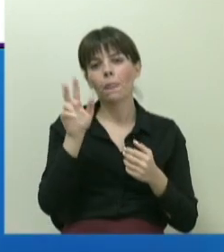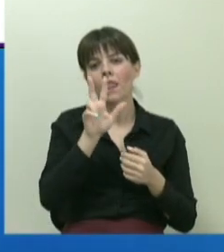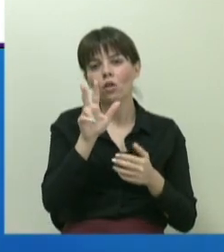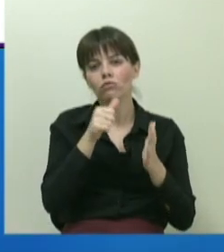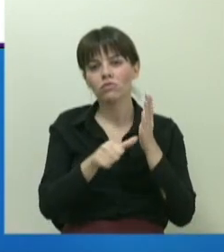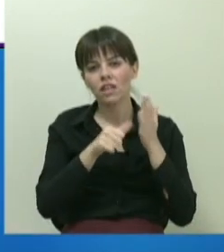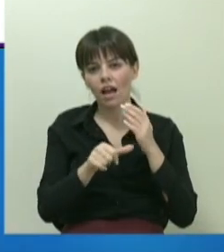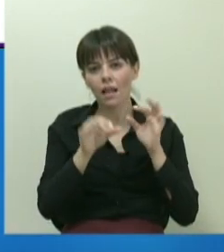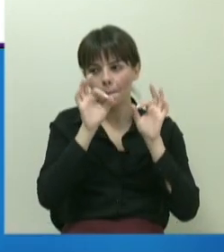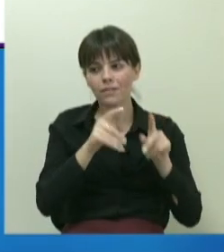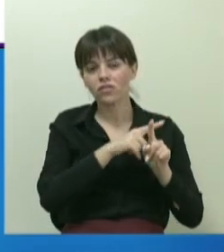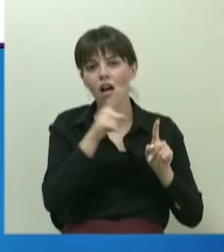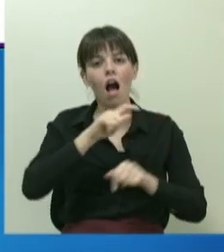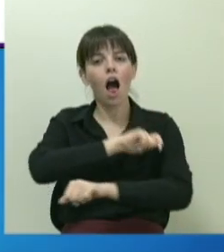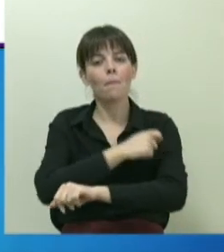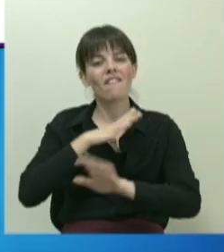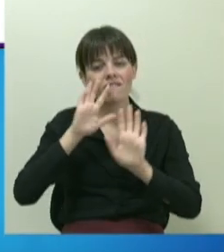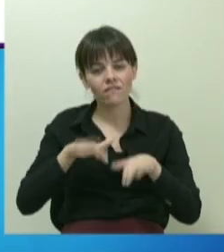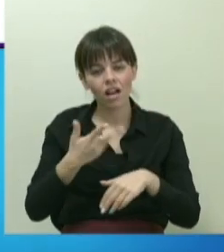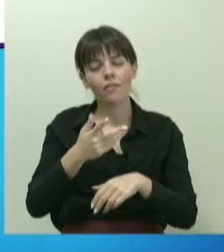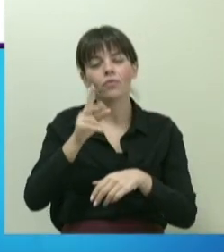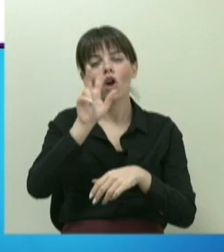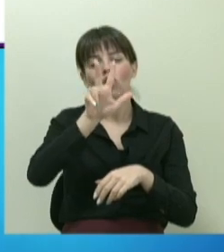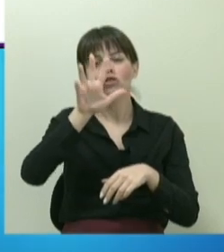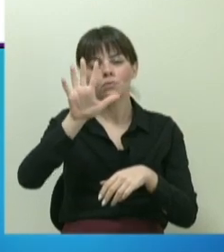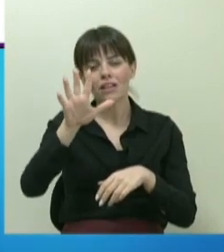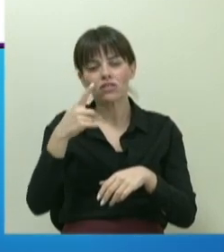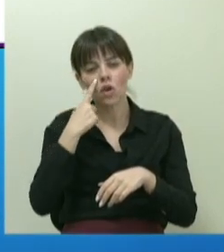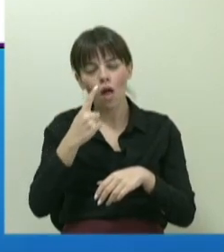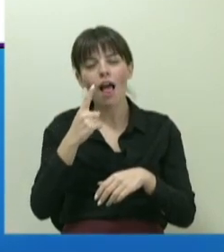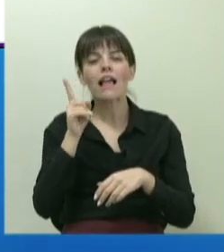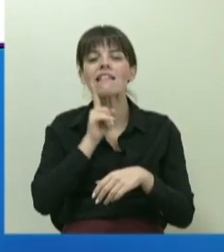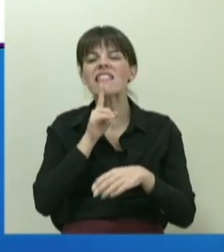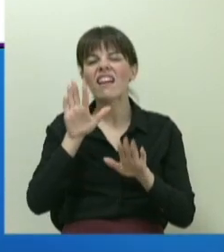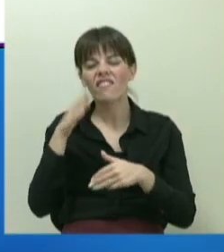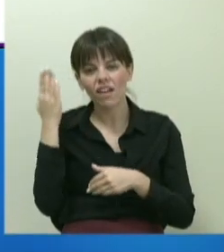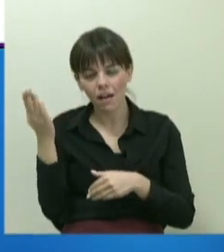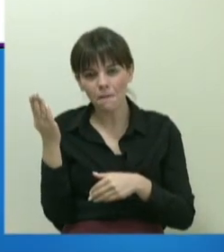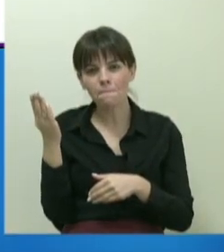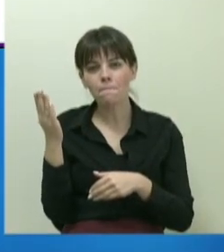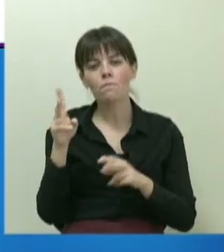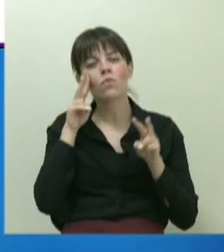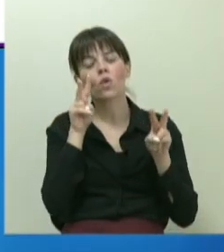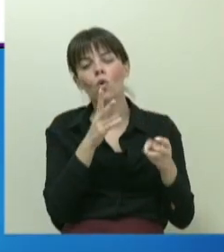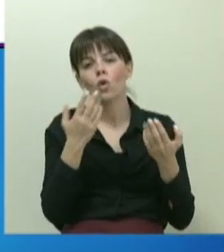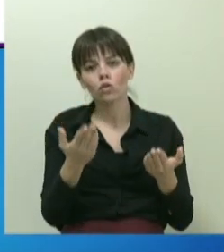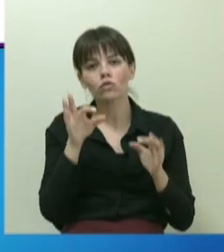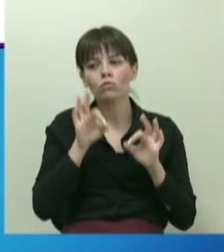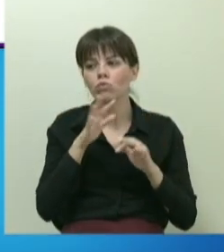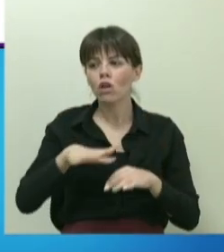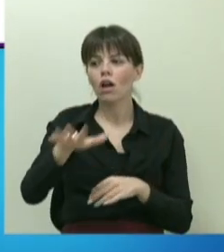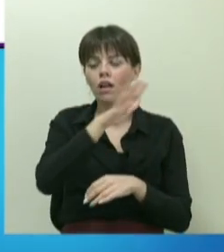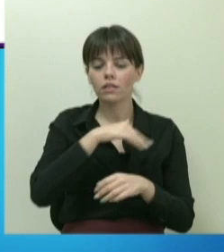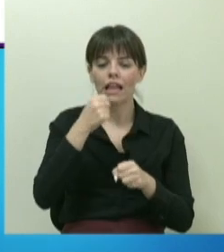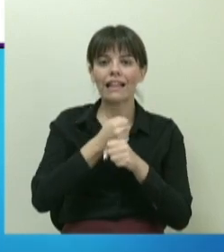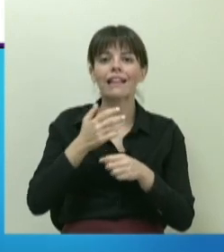30'ların başında olan Almanya var, 35'lerde seyreden İngiltere var. Görüyorsunuz buralarda